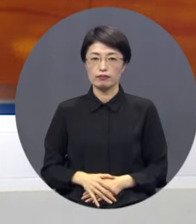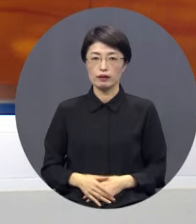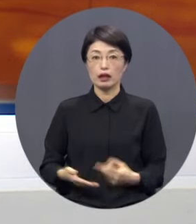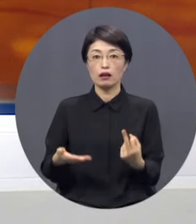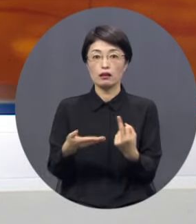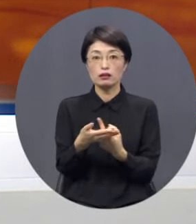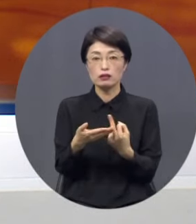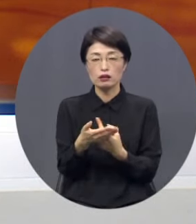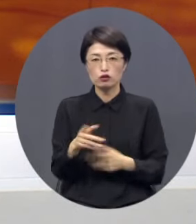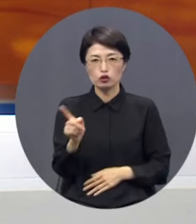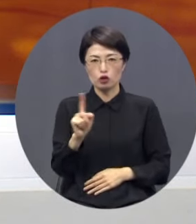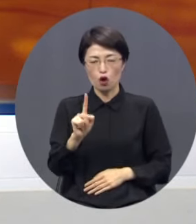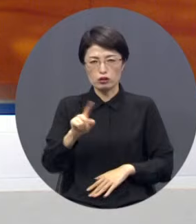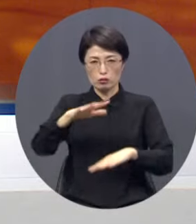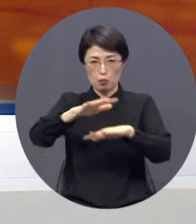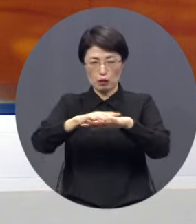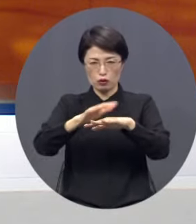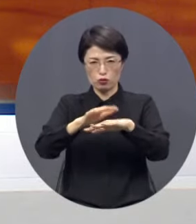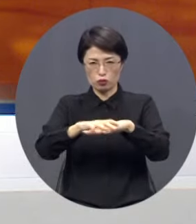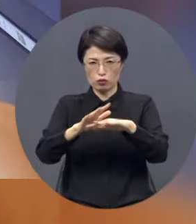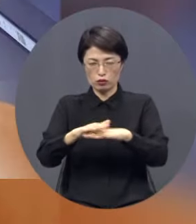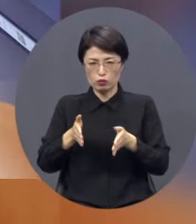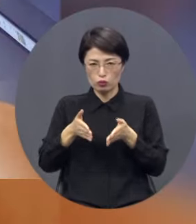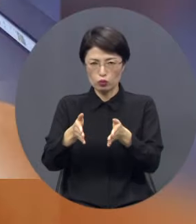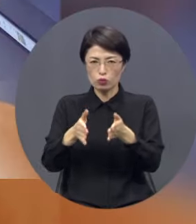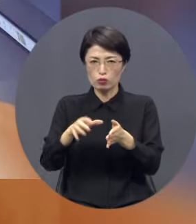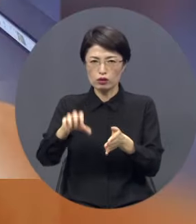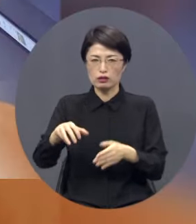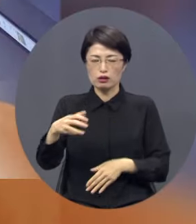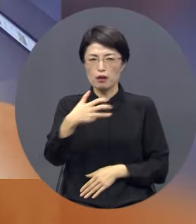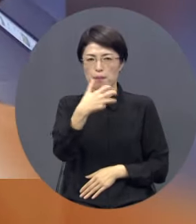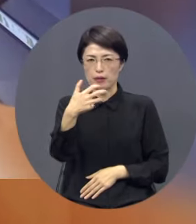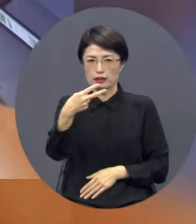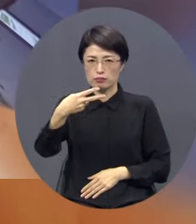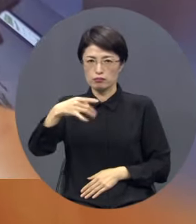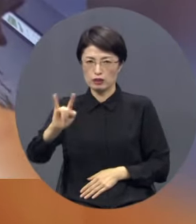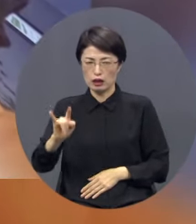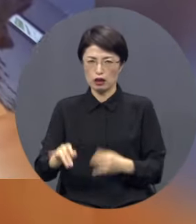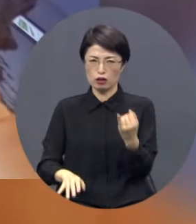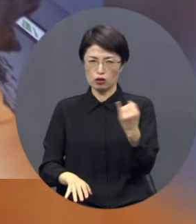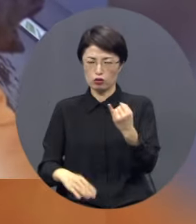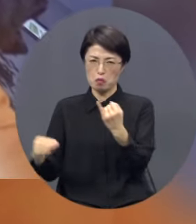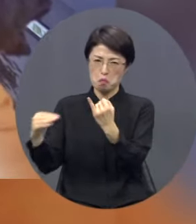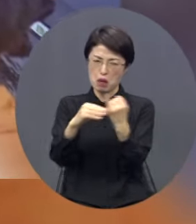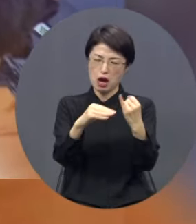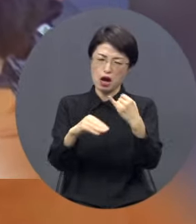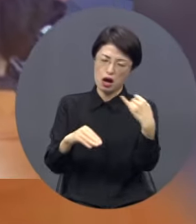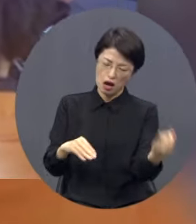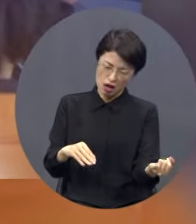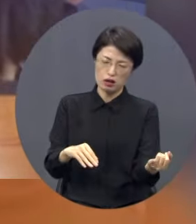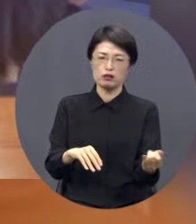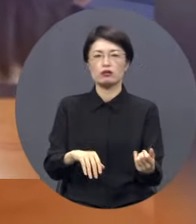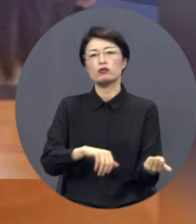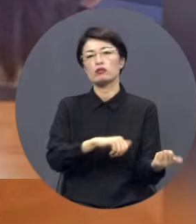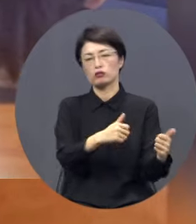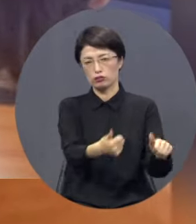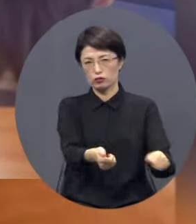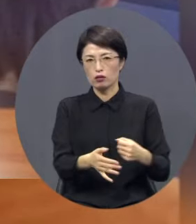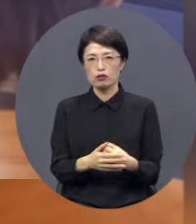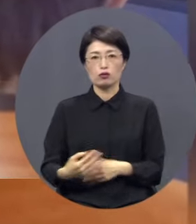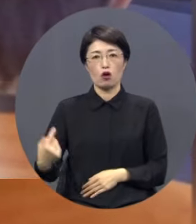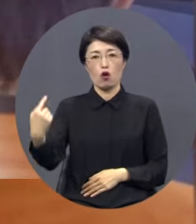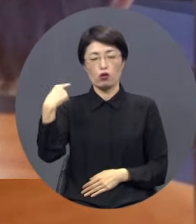제주의 한 과수원 농로에서 80대 여성이 승용차에 치여 숨졌습니다. 어제 오후 3시 20분쯤